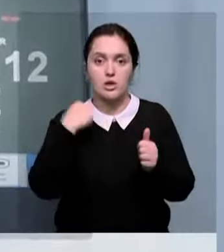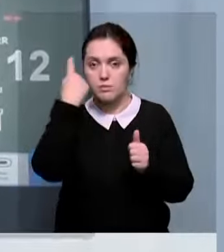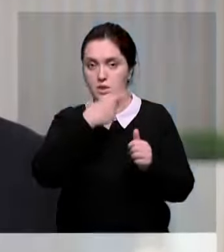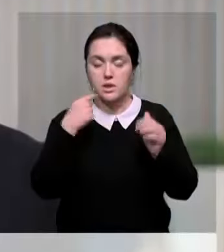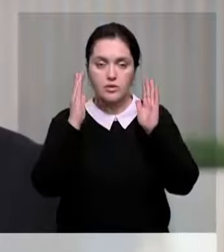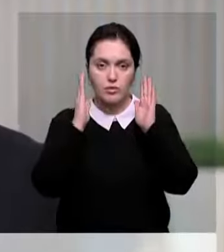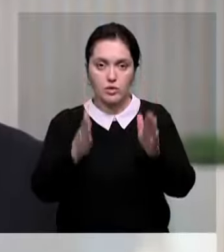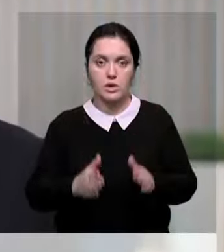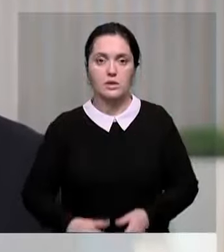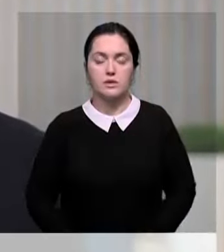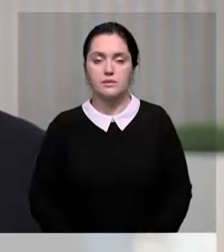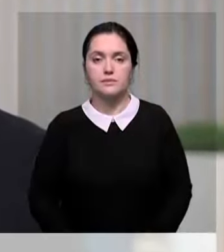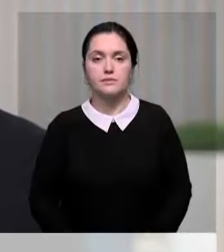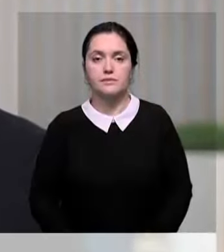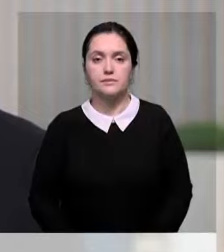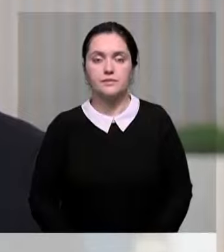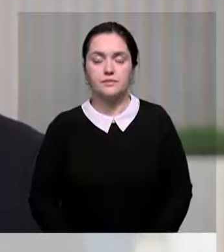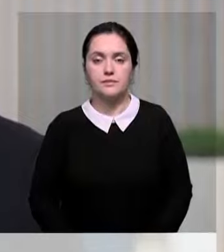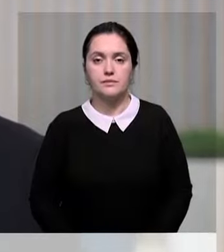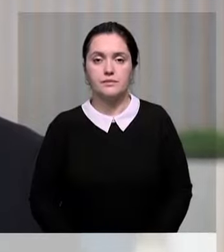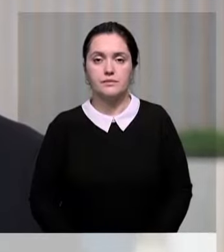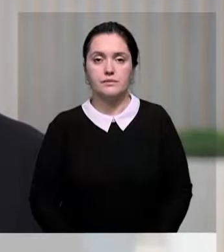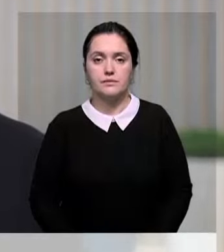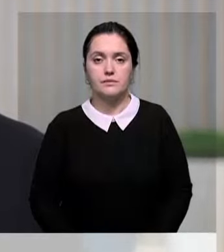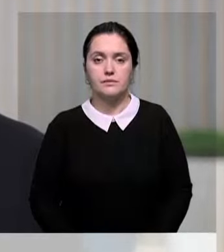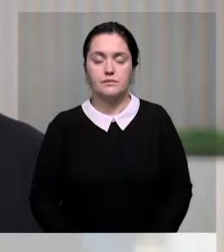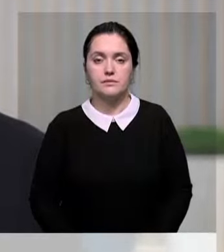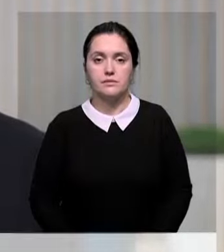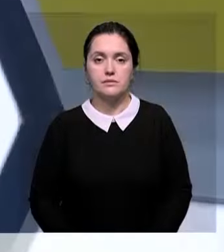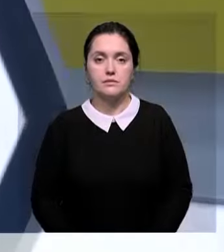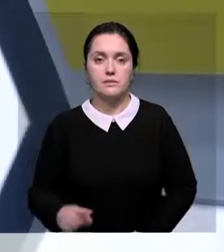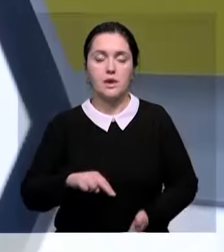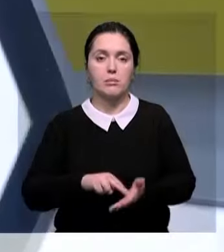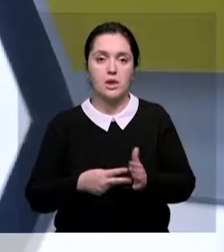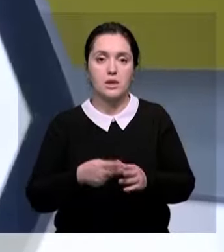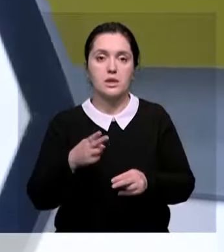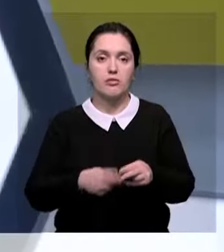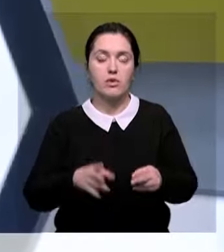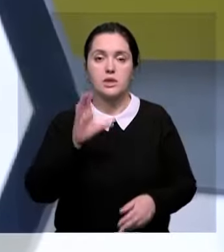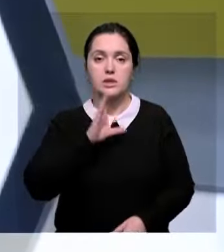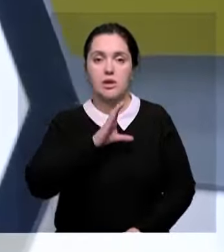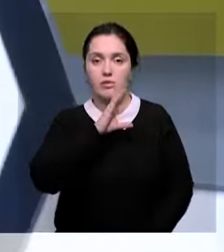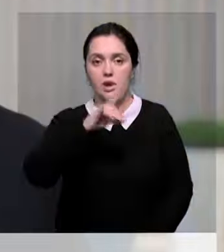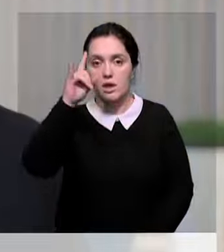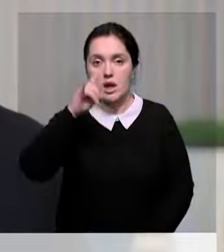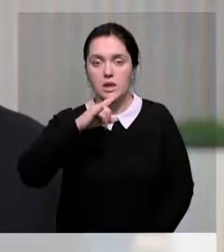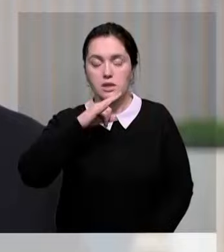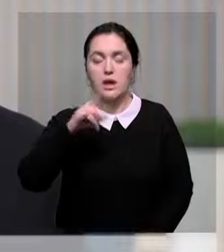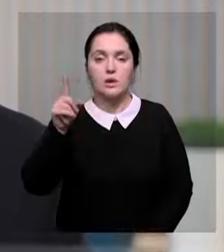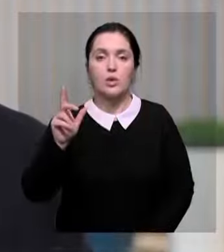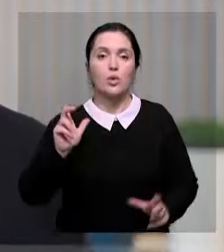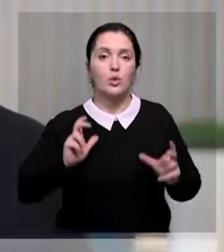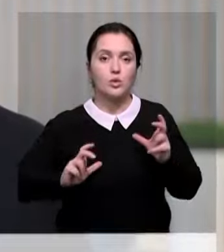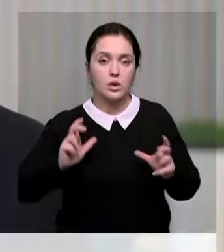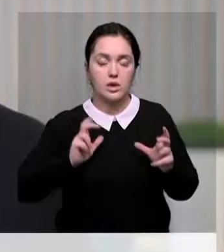индивидуально. Сегодня 68 студентов, которые планируют закончить учебу в Северо-Казахстанском государственном университете, мы знаем их интересы.